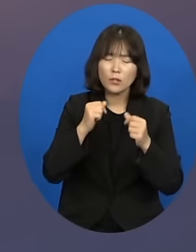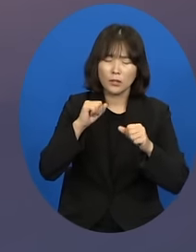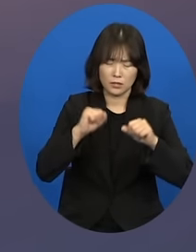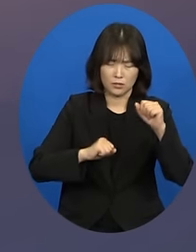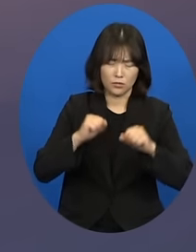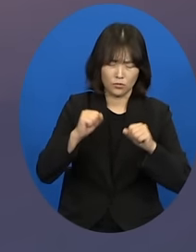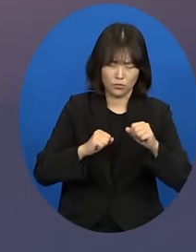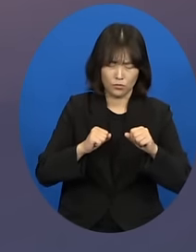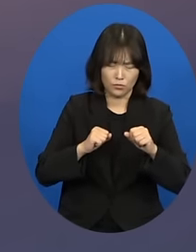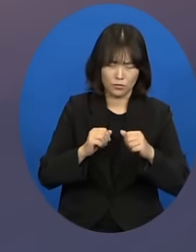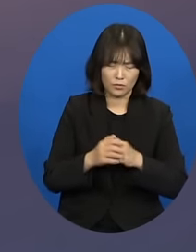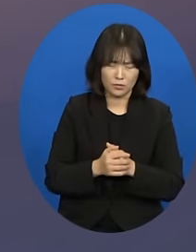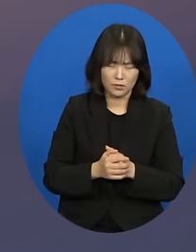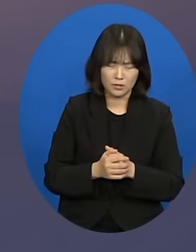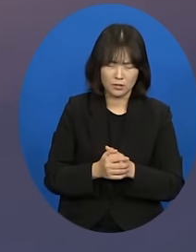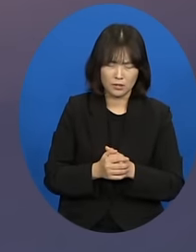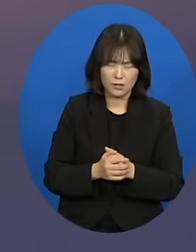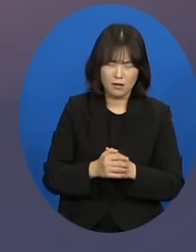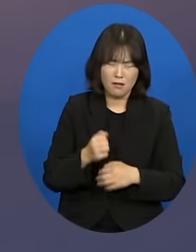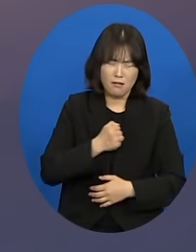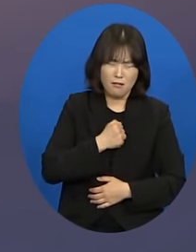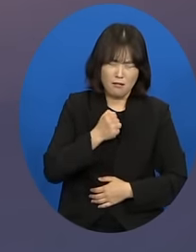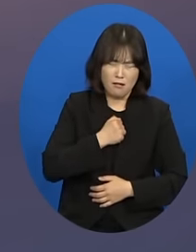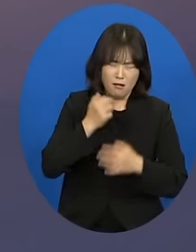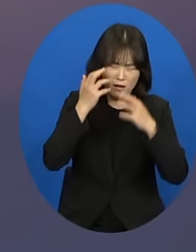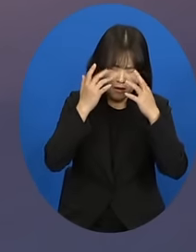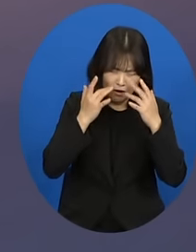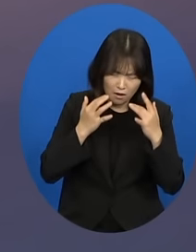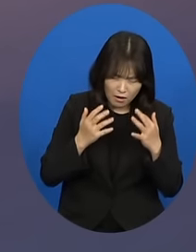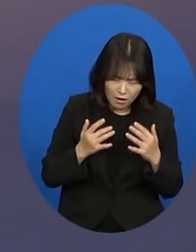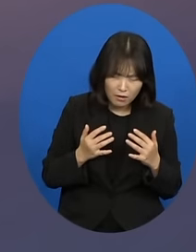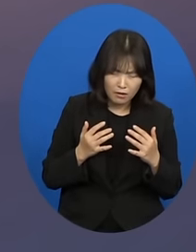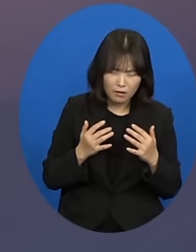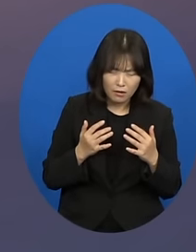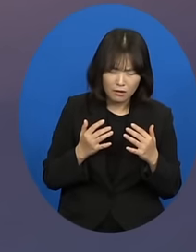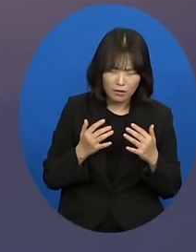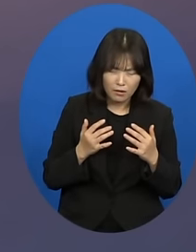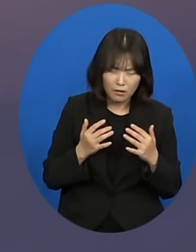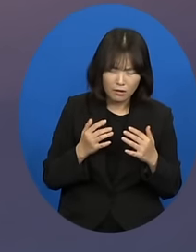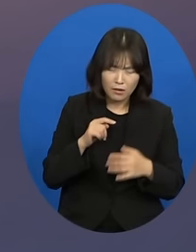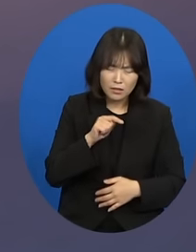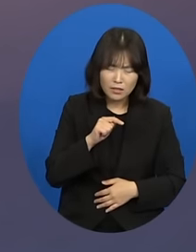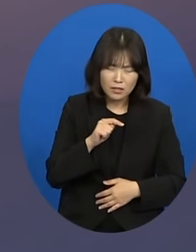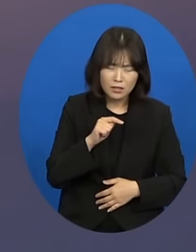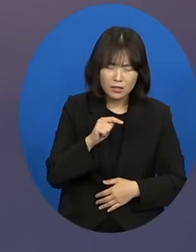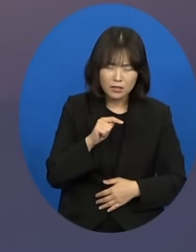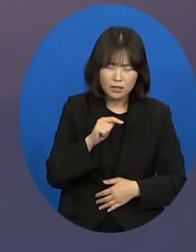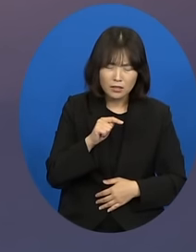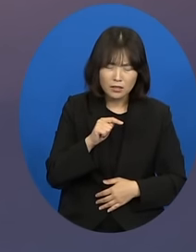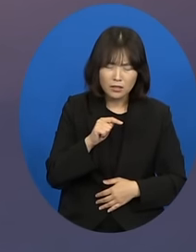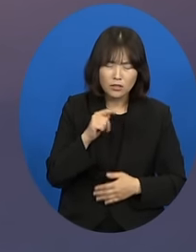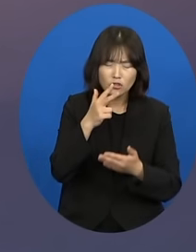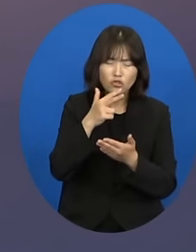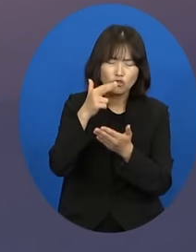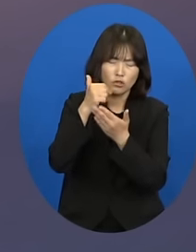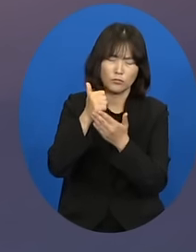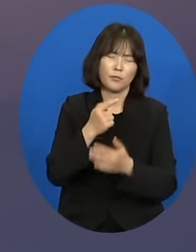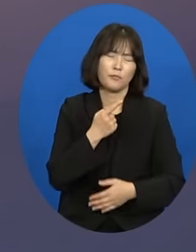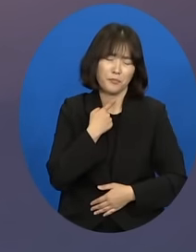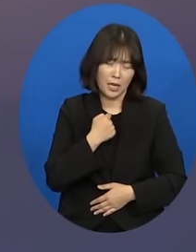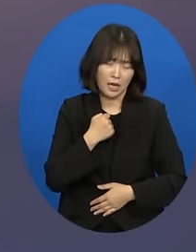심한 통곡과 눈물과 간구를 주님이 흘려주셨다는 것이 저에게 얼마나 큰 위로가 되는지,